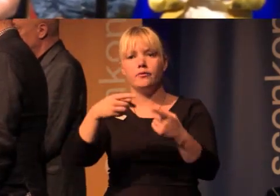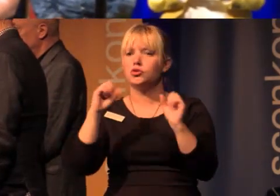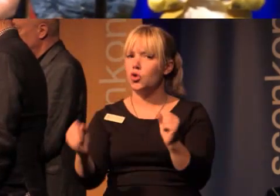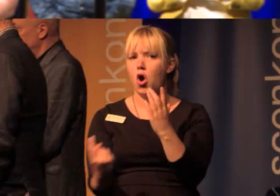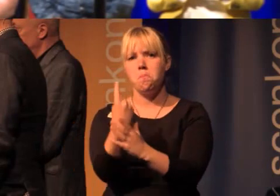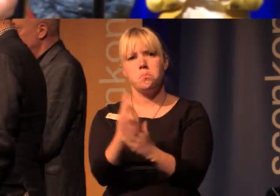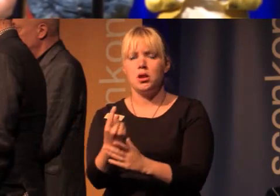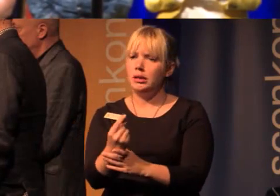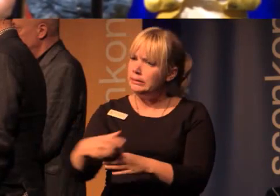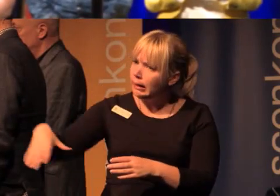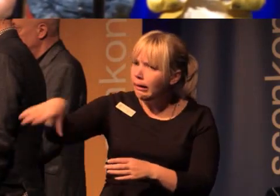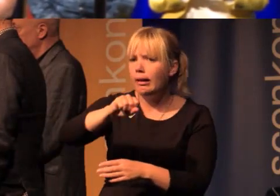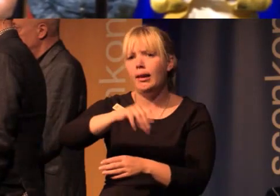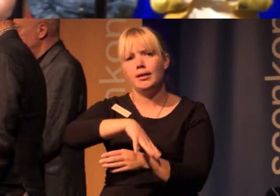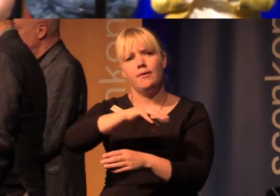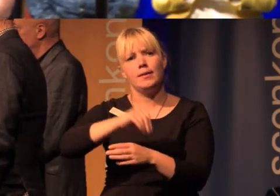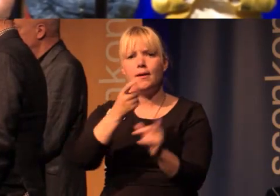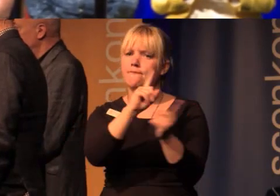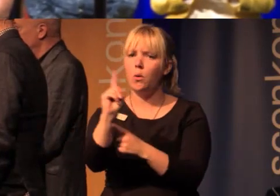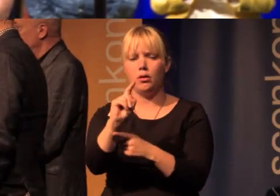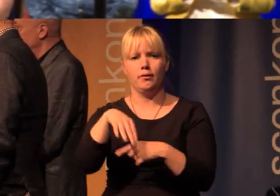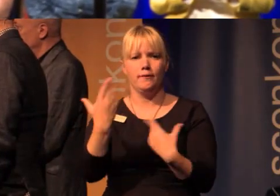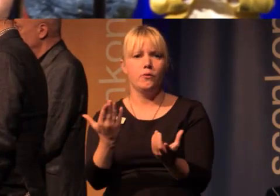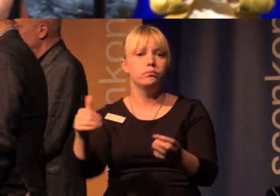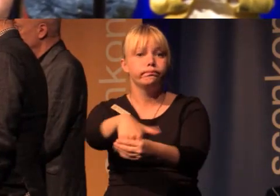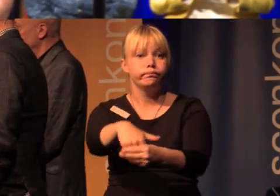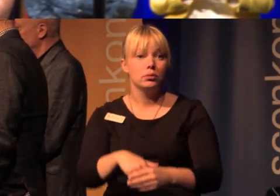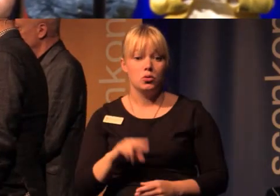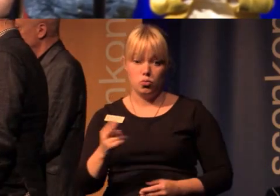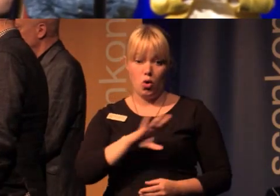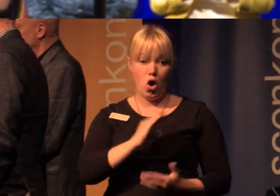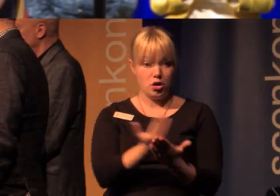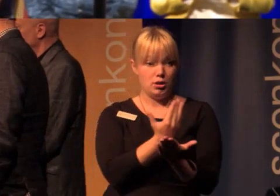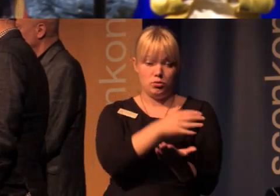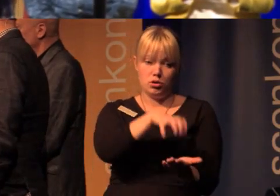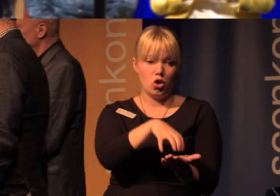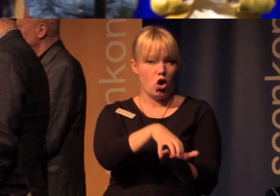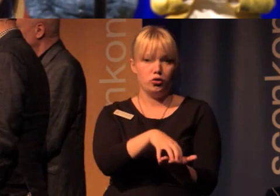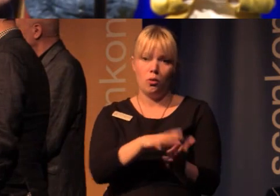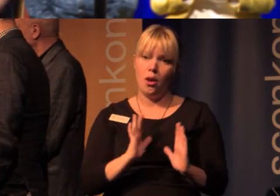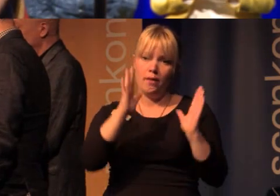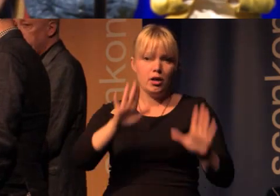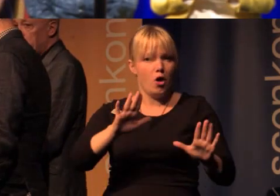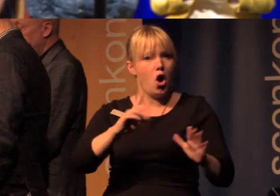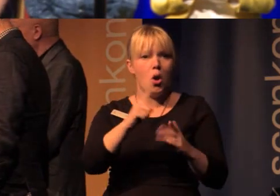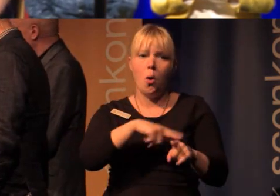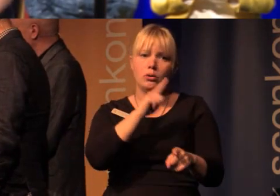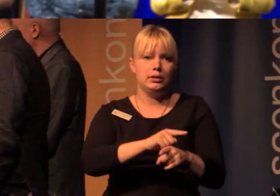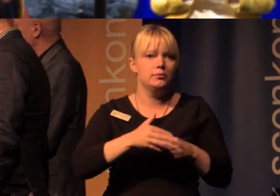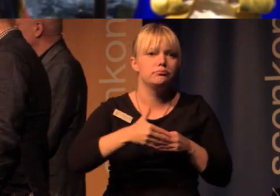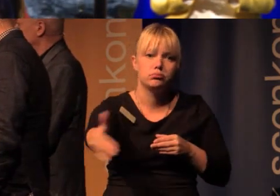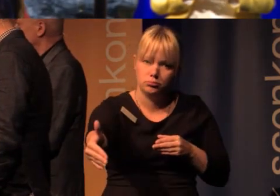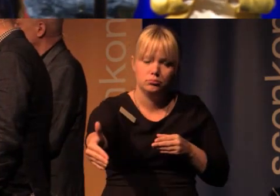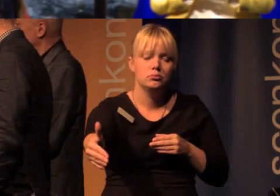folket. För än så länge så lever vi i en nationalstat och vi kommer att göra det under väldigt lång tid framöver. Vilket innebär att